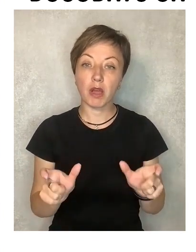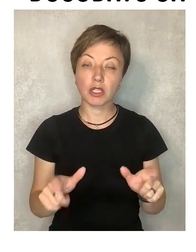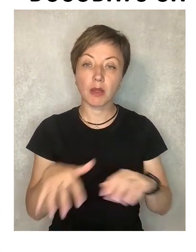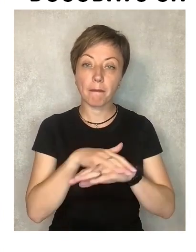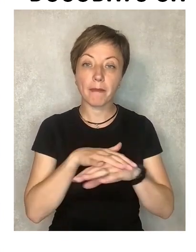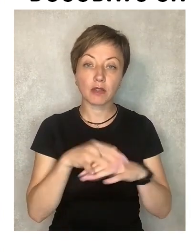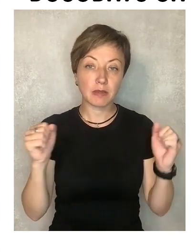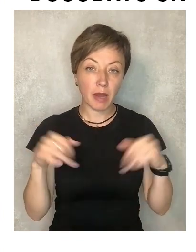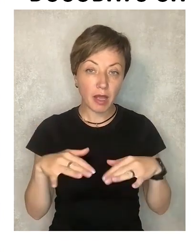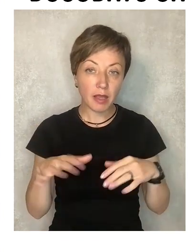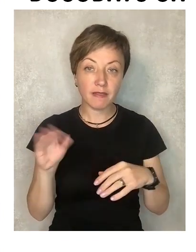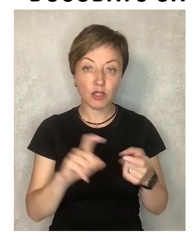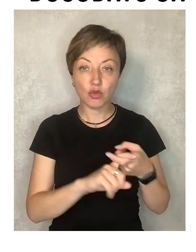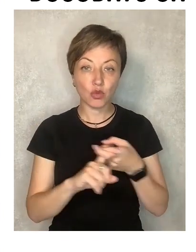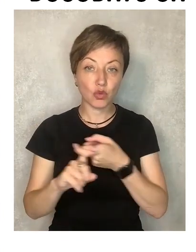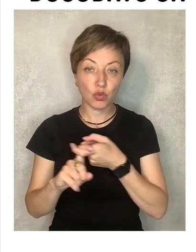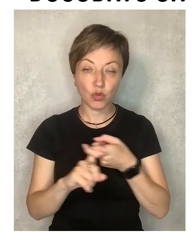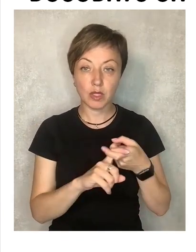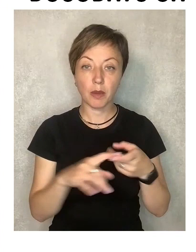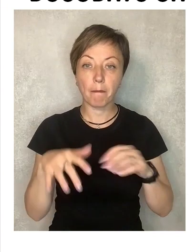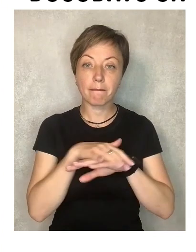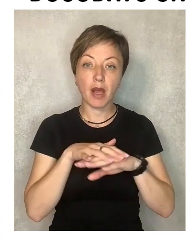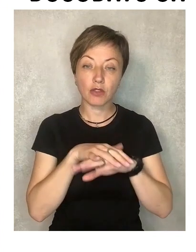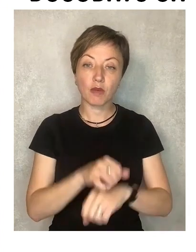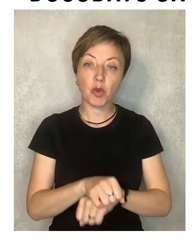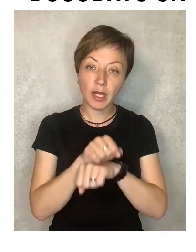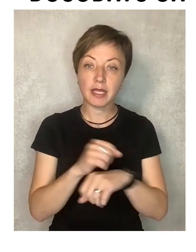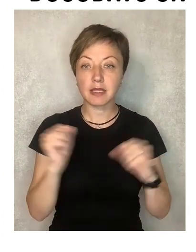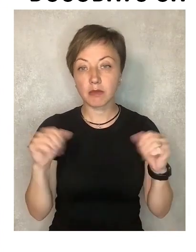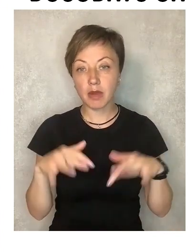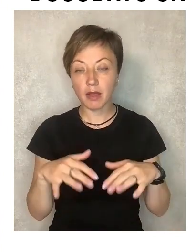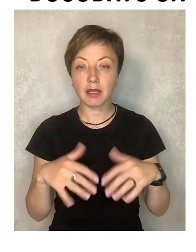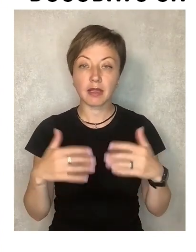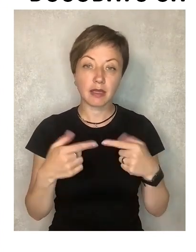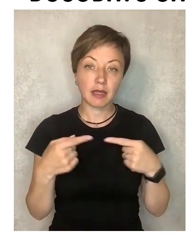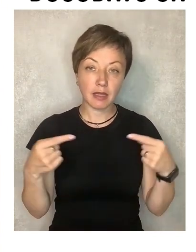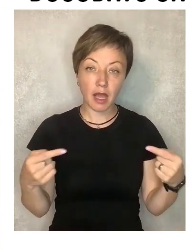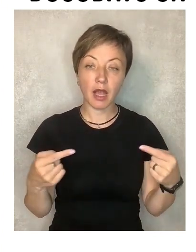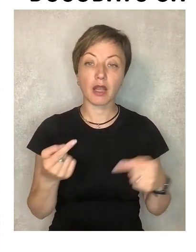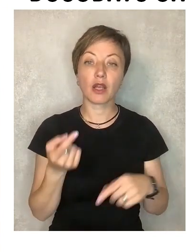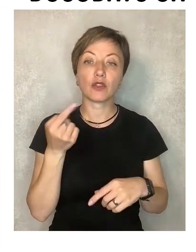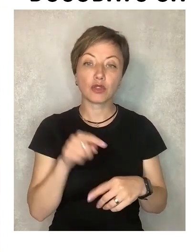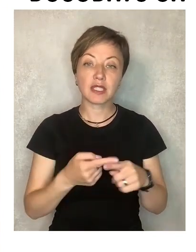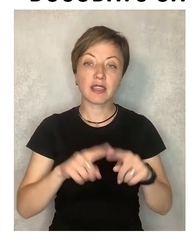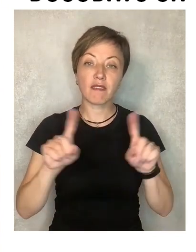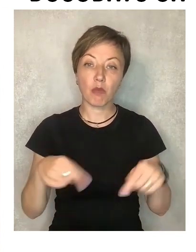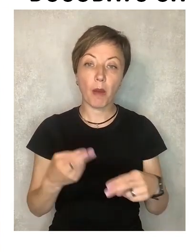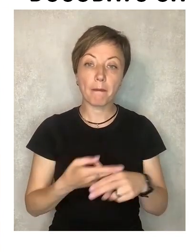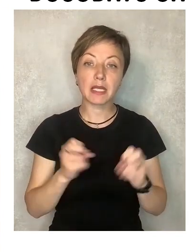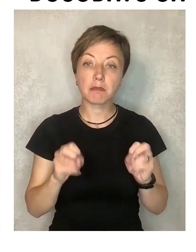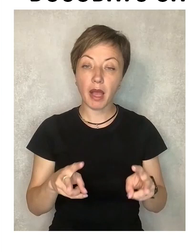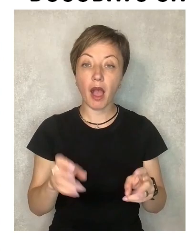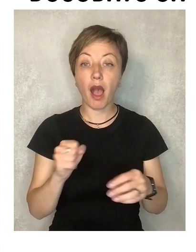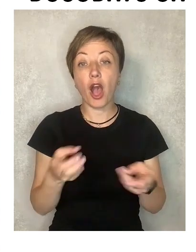що стосується масових там протестів, зібрань і мітингів і так далі, тому що це вимоги безпеки, але всі решта